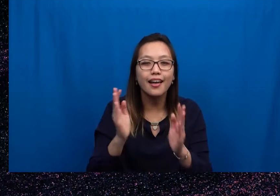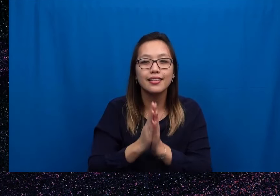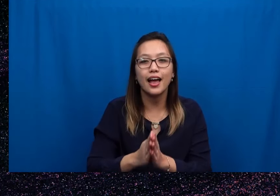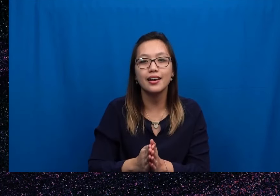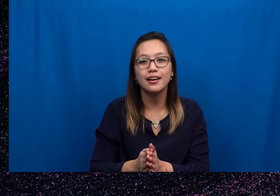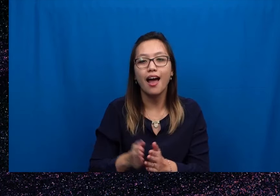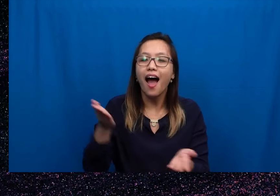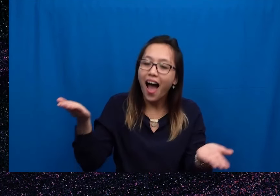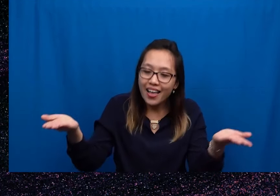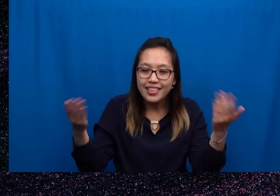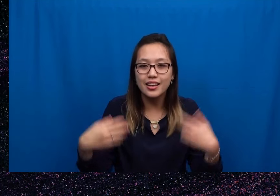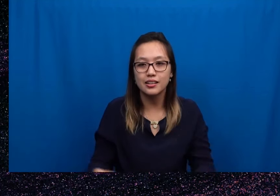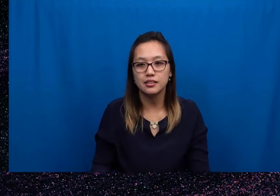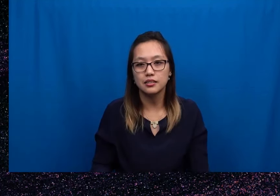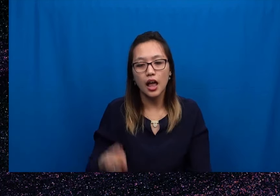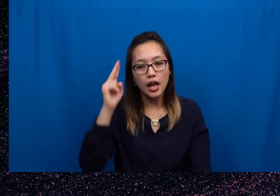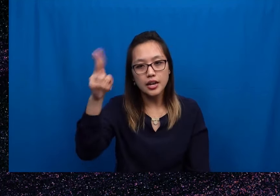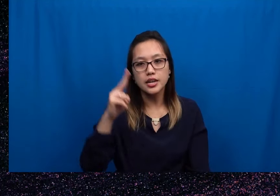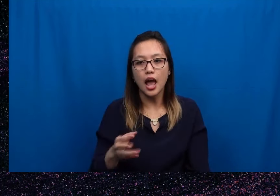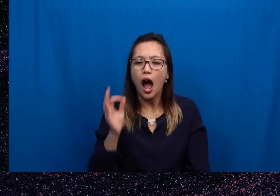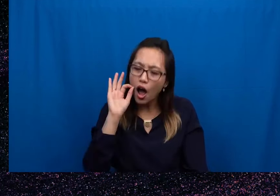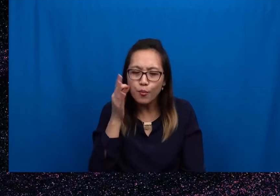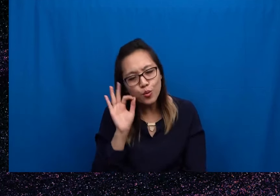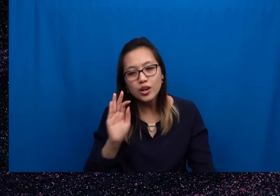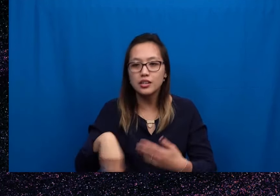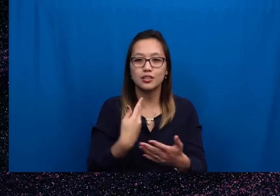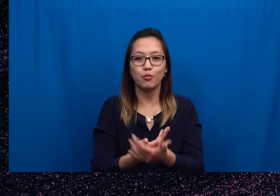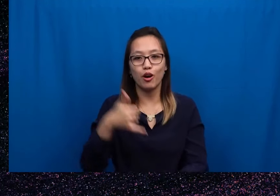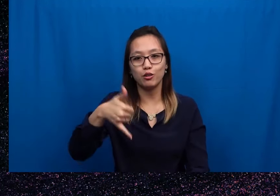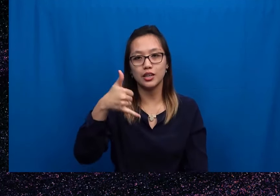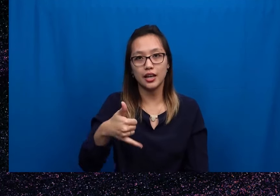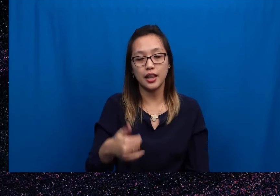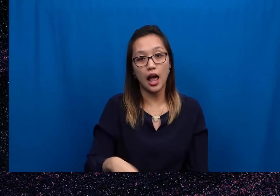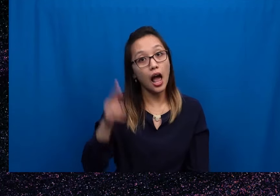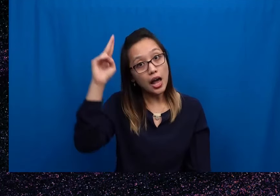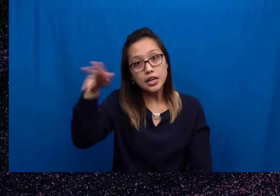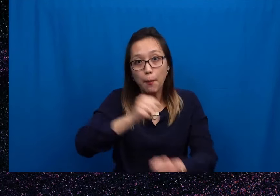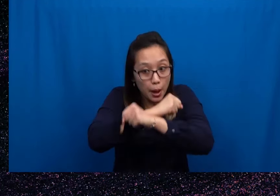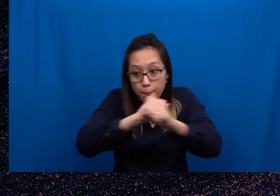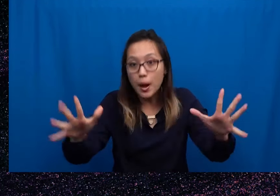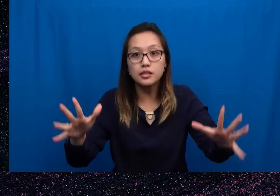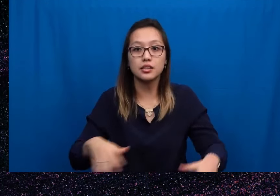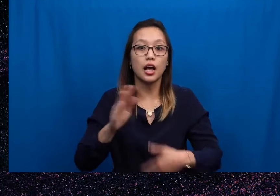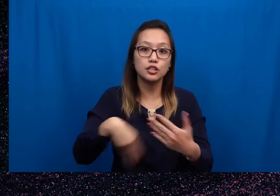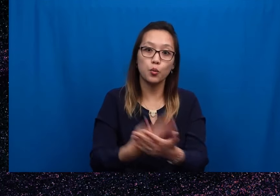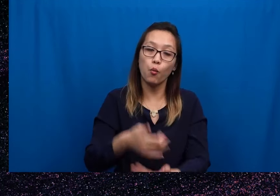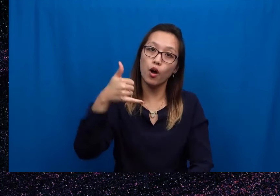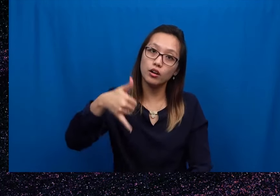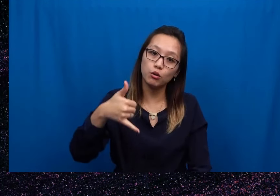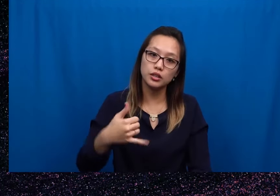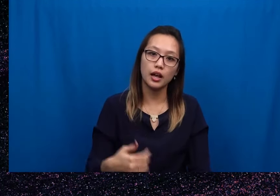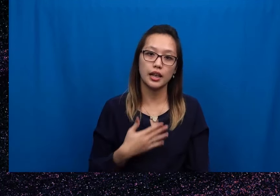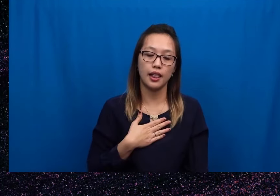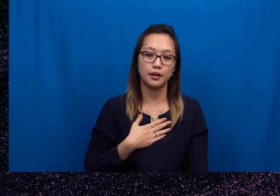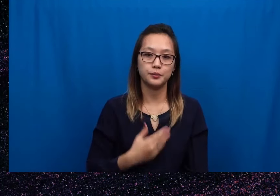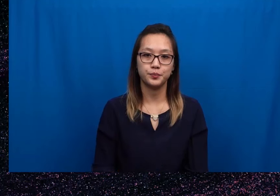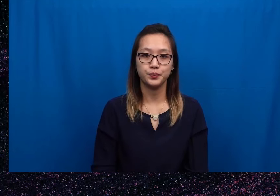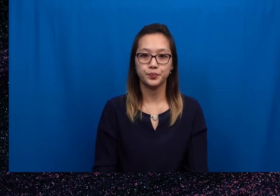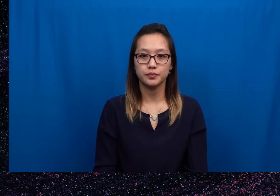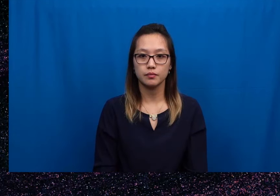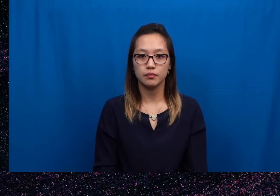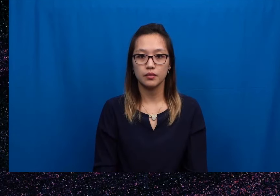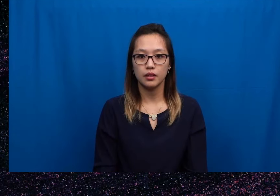mengampuni semua dosa kita. Dia akan membebaskan kita dari segala dosa dengan kuasa